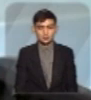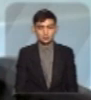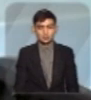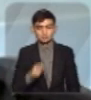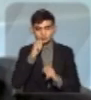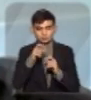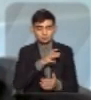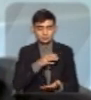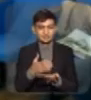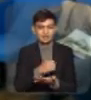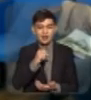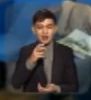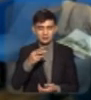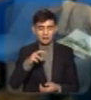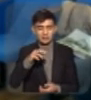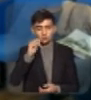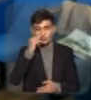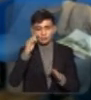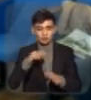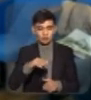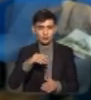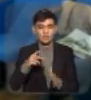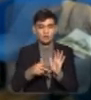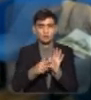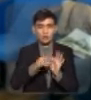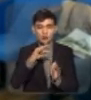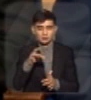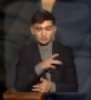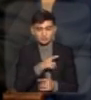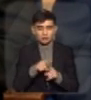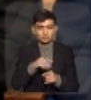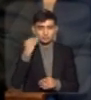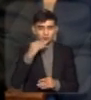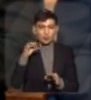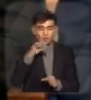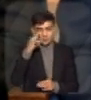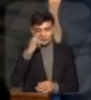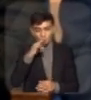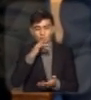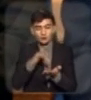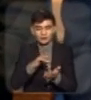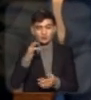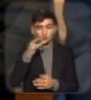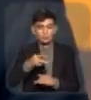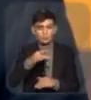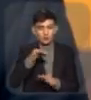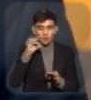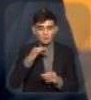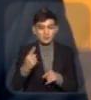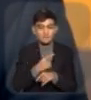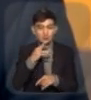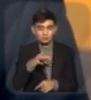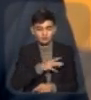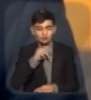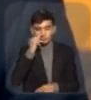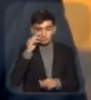Награждение победителей акции «Таза-Кала» в Шымкенте проходит уже 8-й раз, но в качестве города республиканского значения впервые. А Новый год Шымкент встретит еще